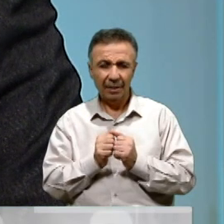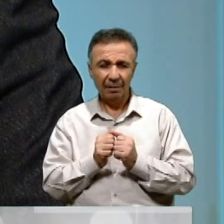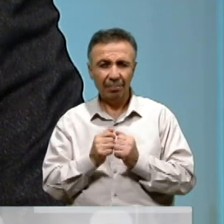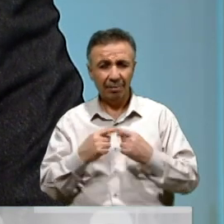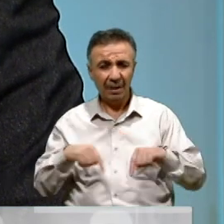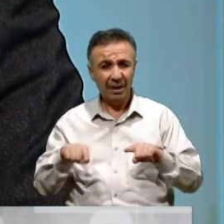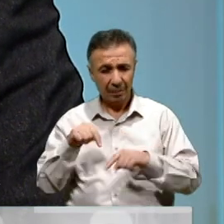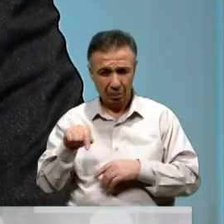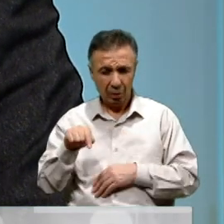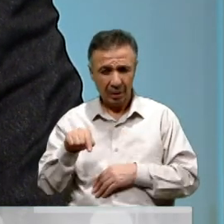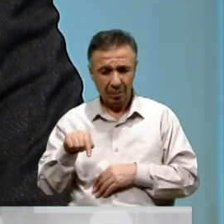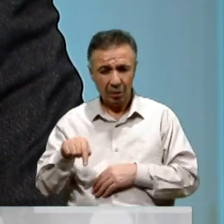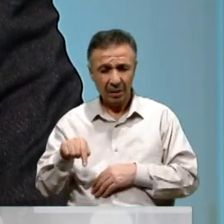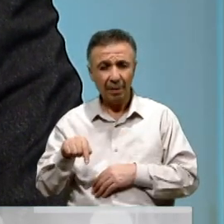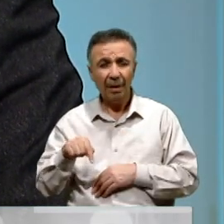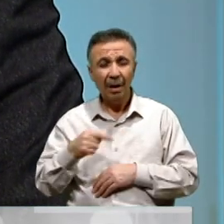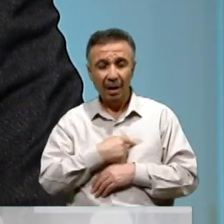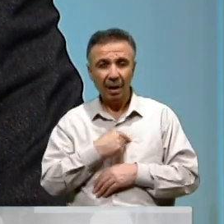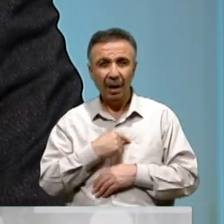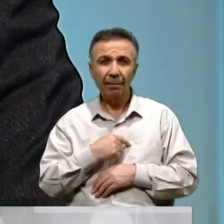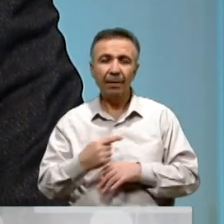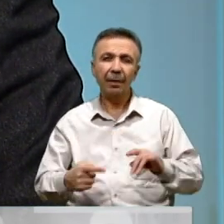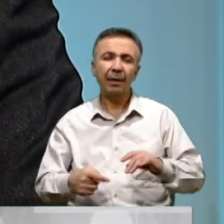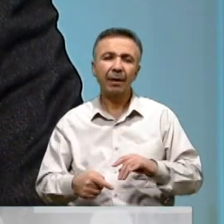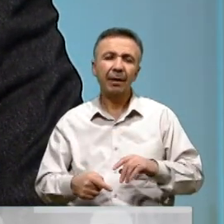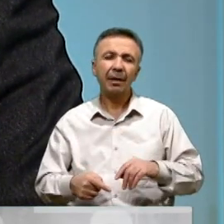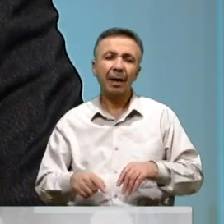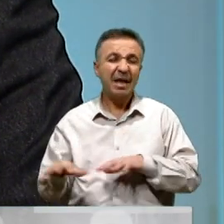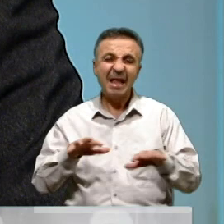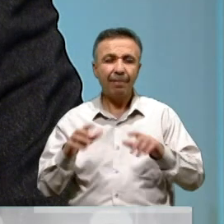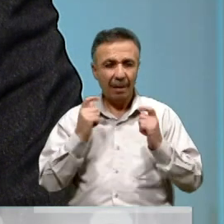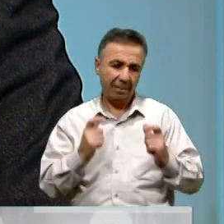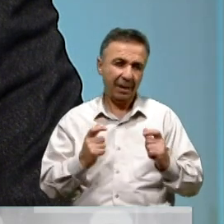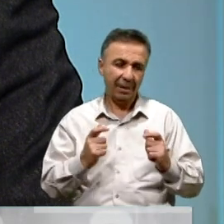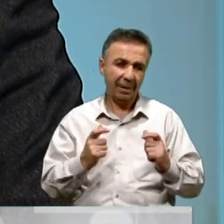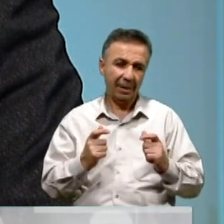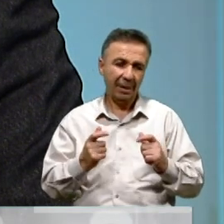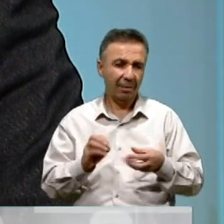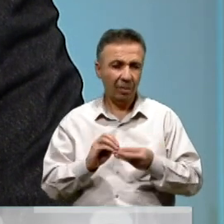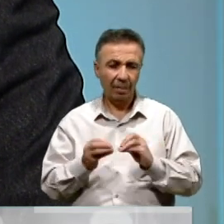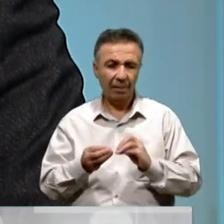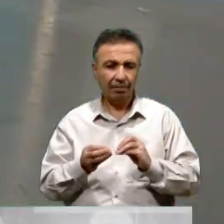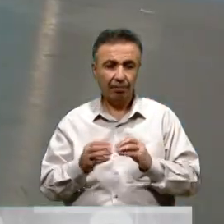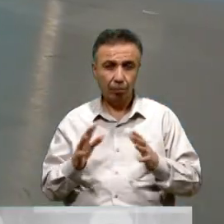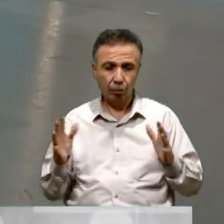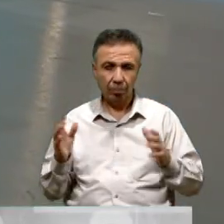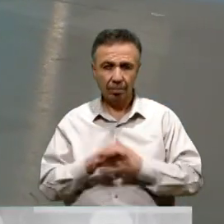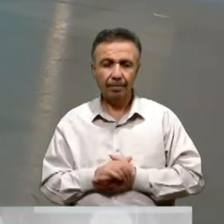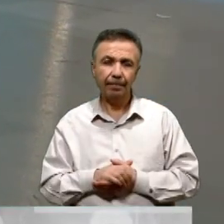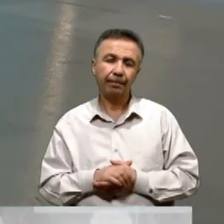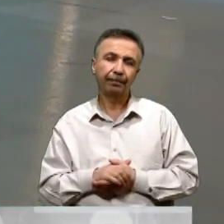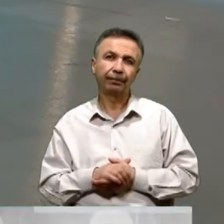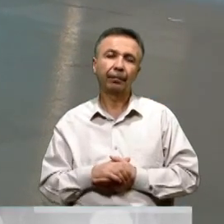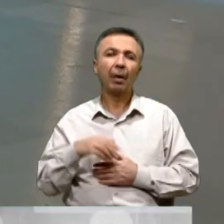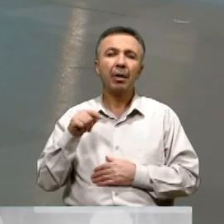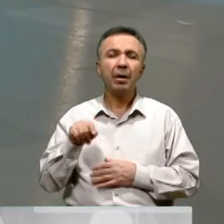buradayız ama kalbimiz orada. Gerçekten büyük bir sıkıntı, büyük bir problem. Şimdi